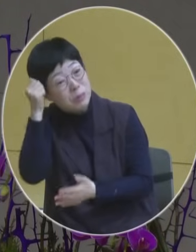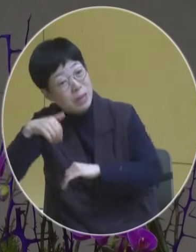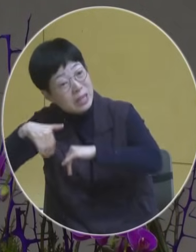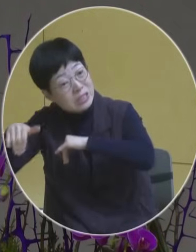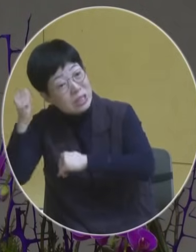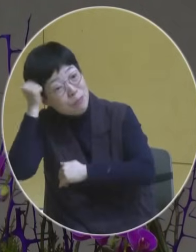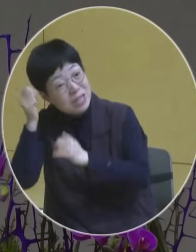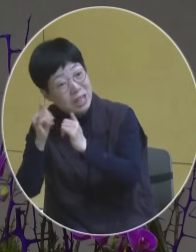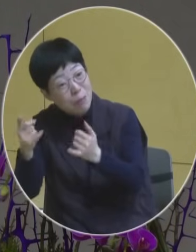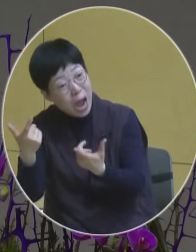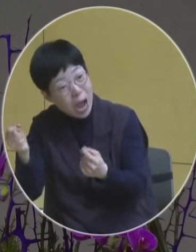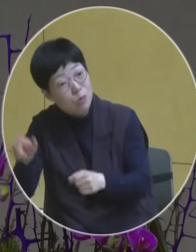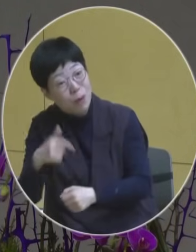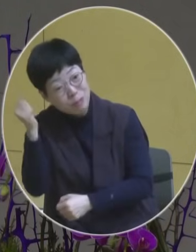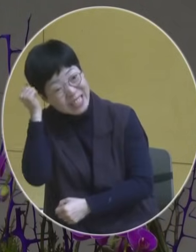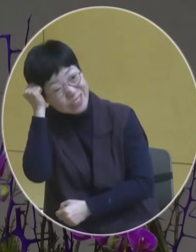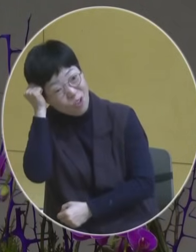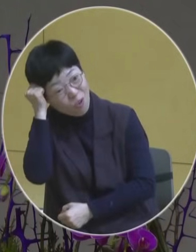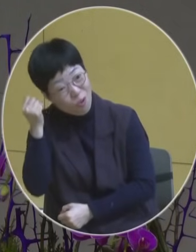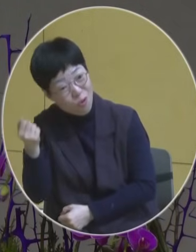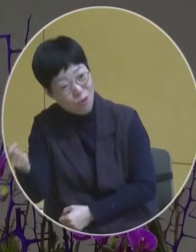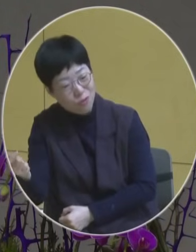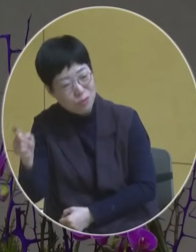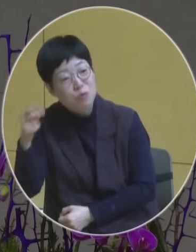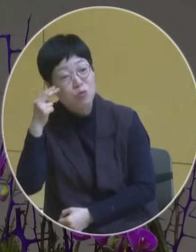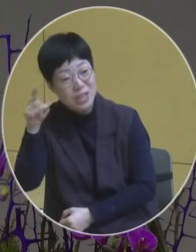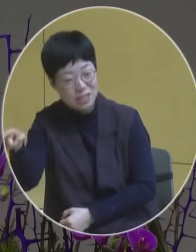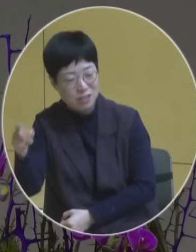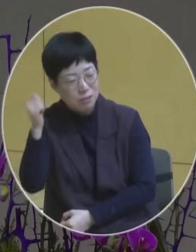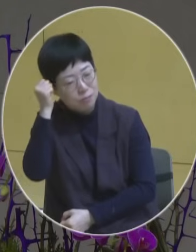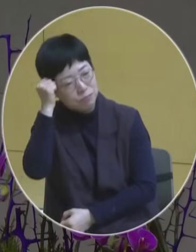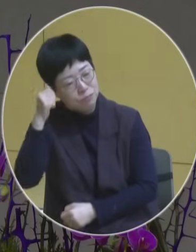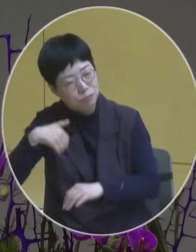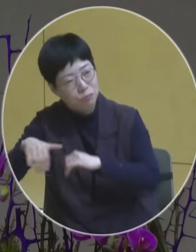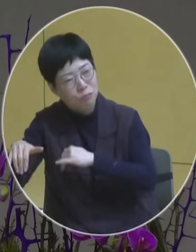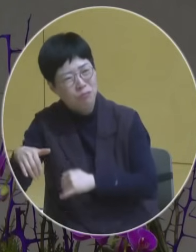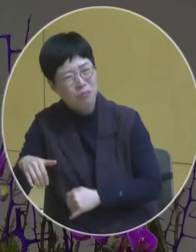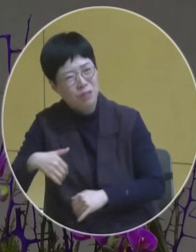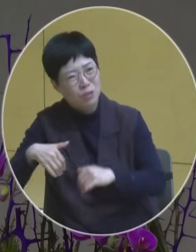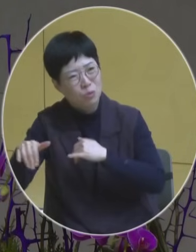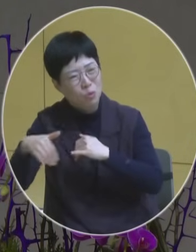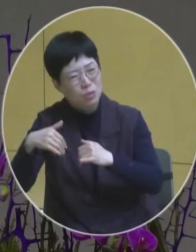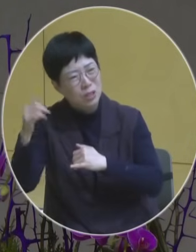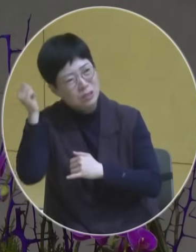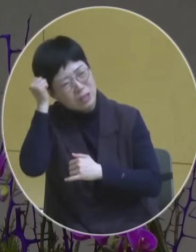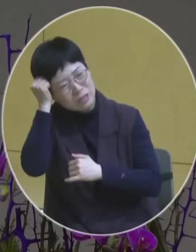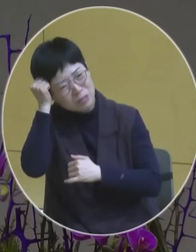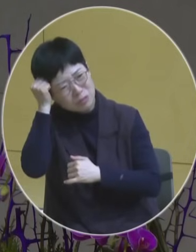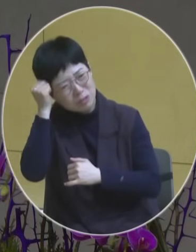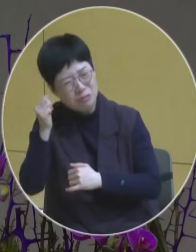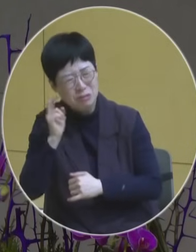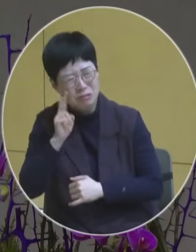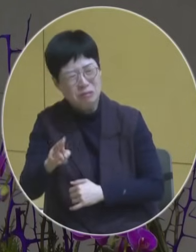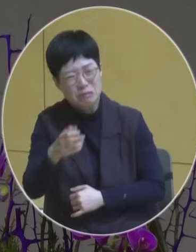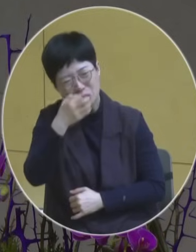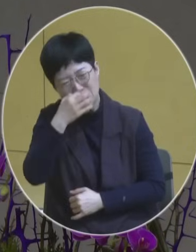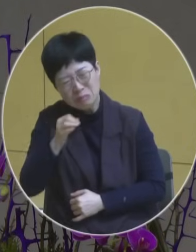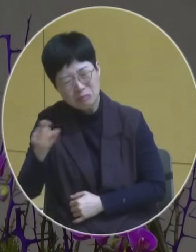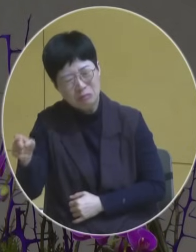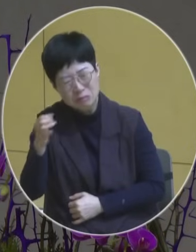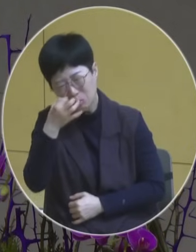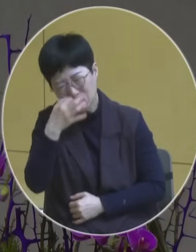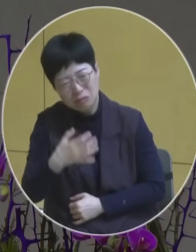함께 밤을 보낼 수밖에 없었습니다. 그 노숙자도 사는 삶이 참 피폐하죠,